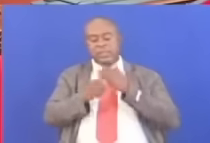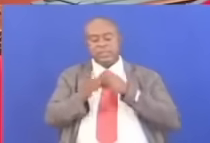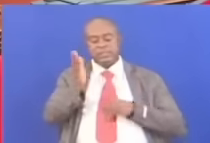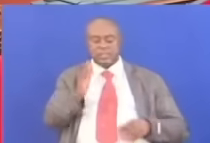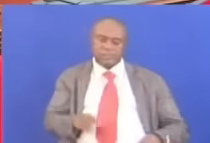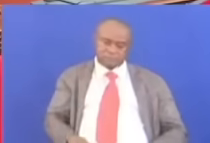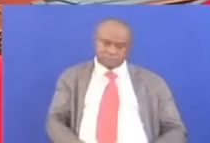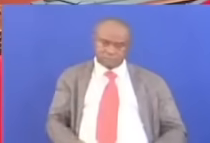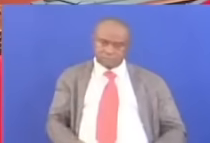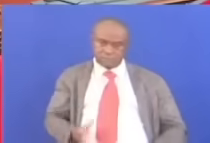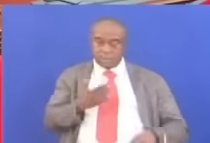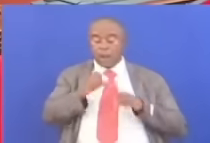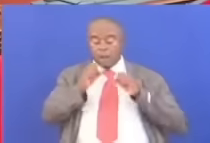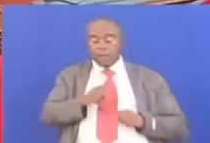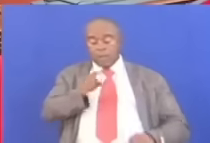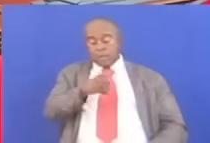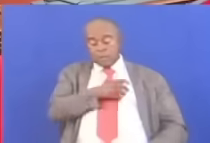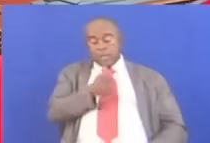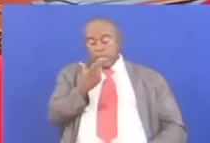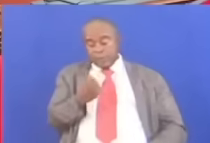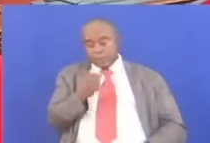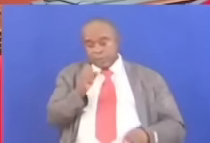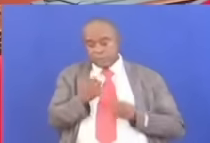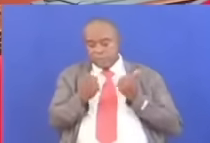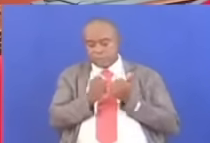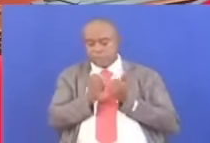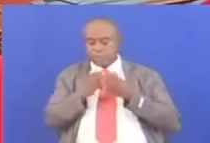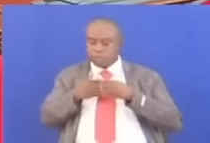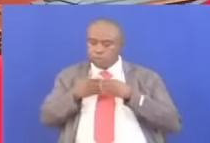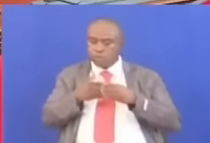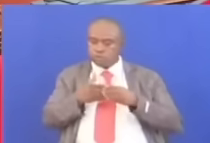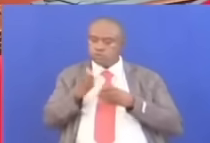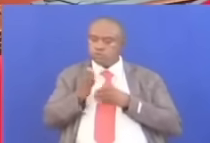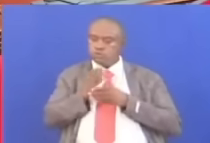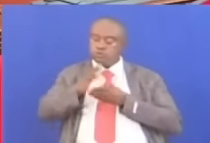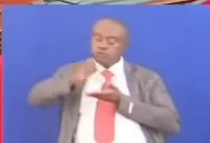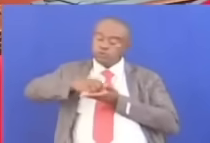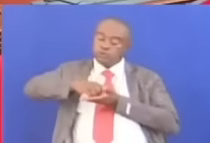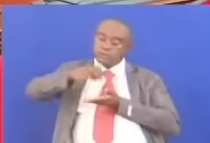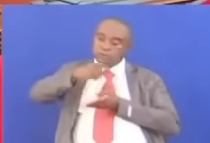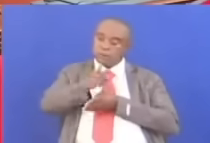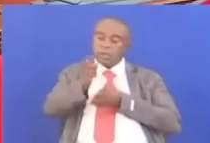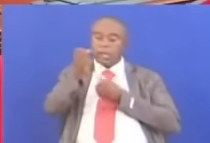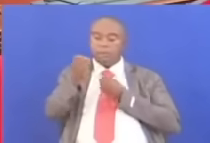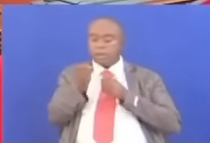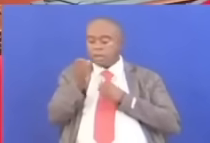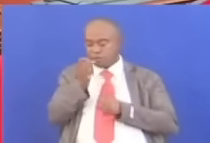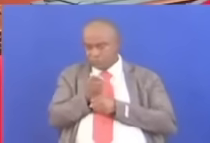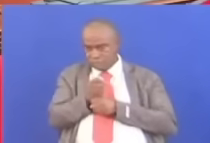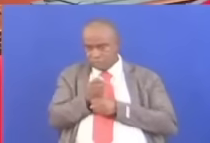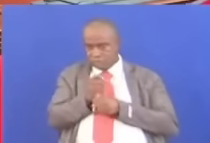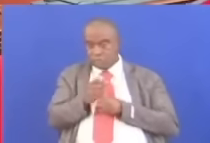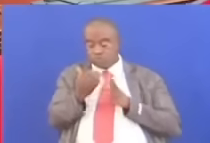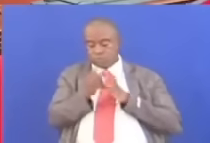meshi spika nima sasa wizara ya fedha ije na muong wa nam gani udam wa magany